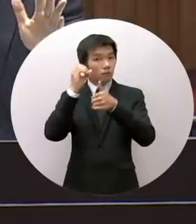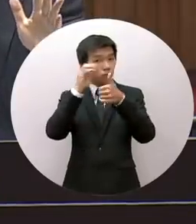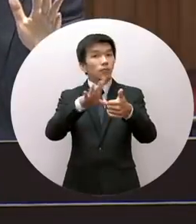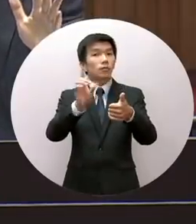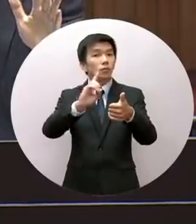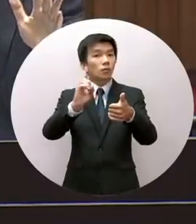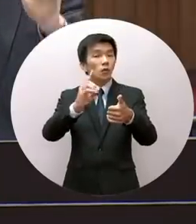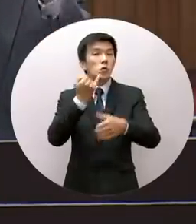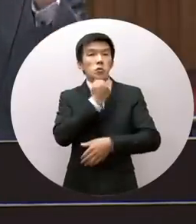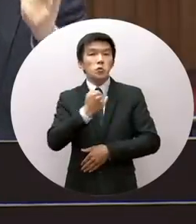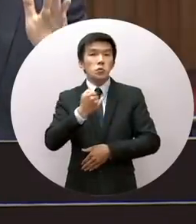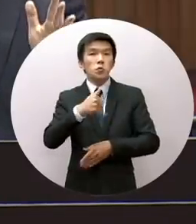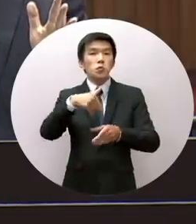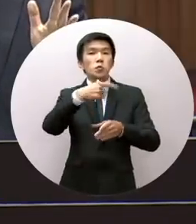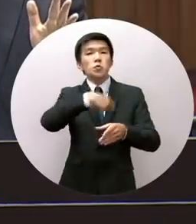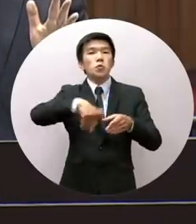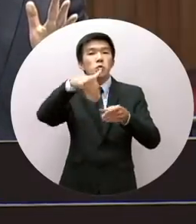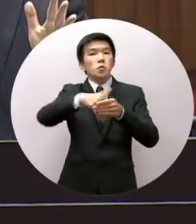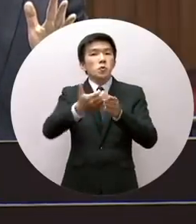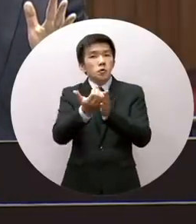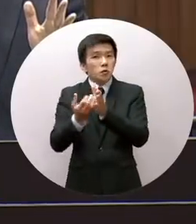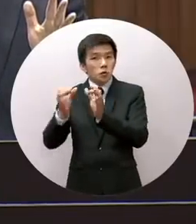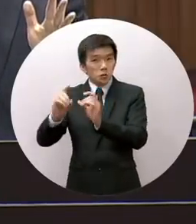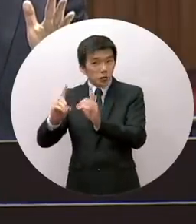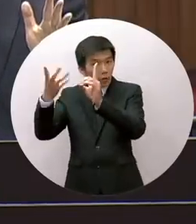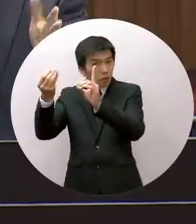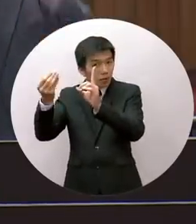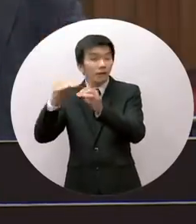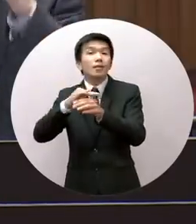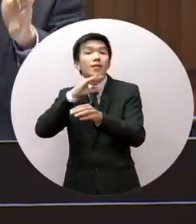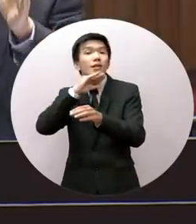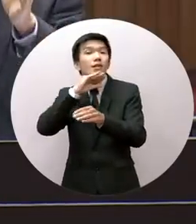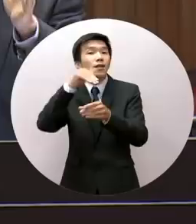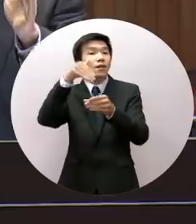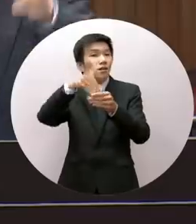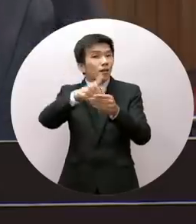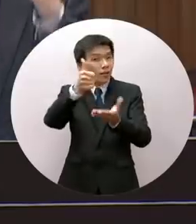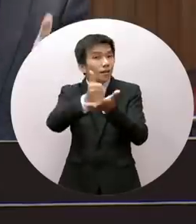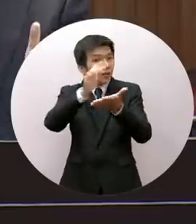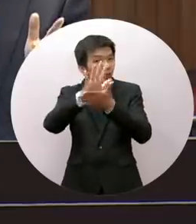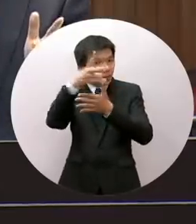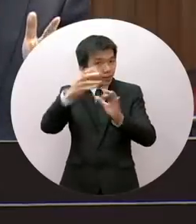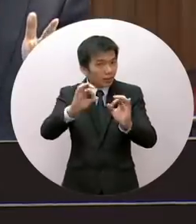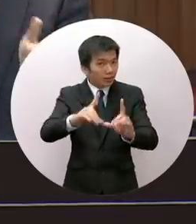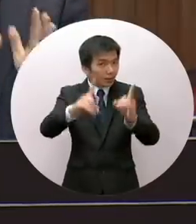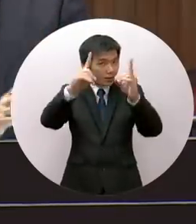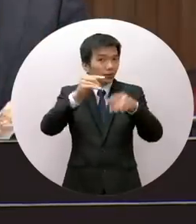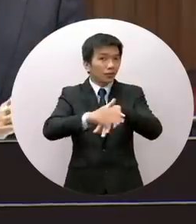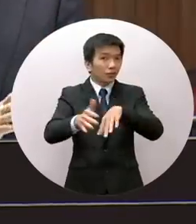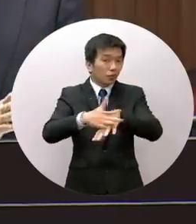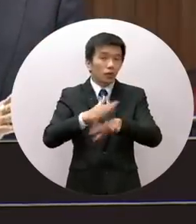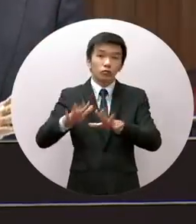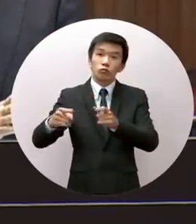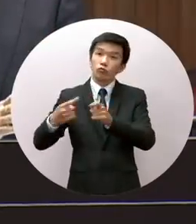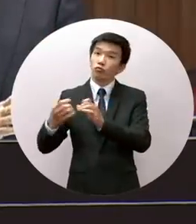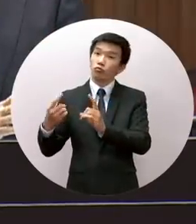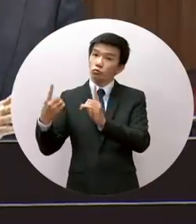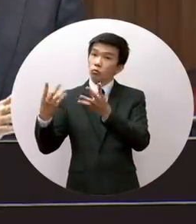选举前不涨，是不是选完以后要涨？今年不涨，明年要不要涨？后年要不要